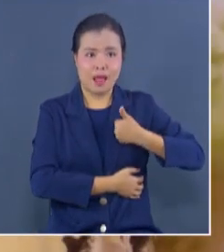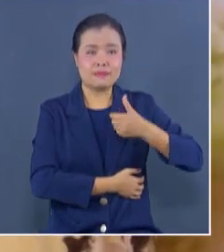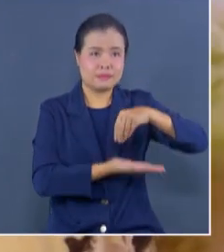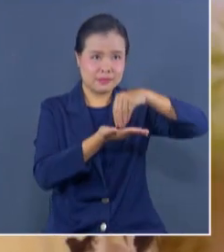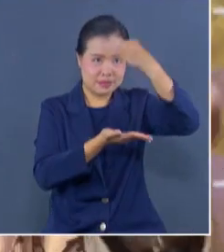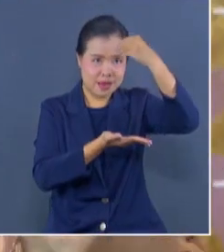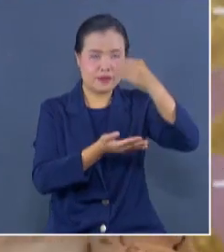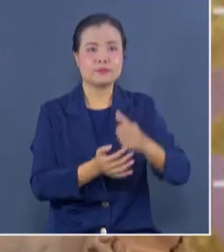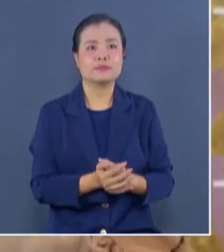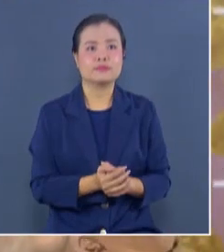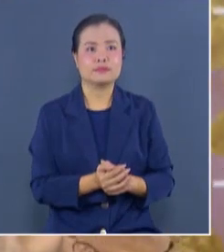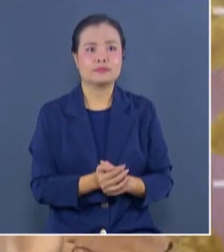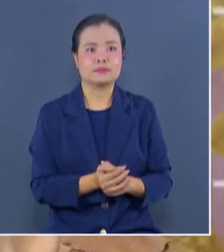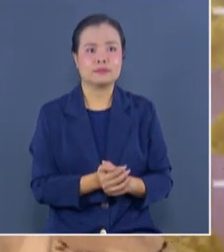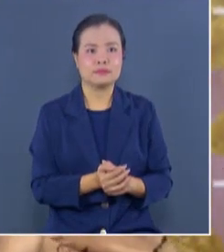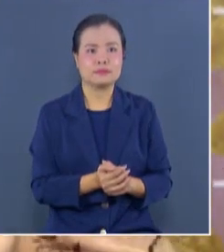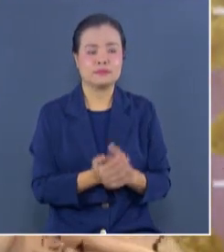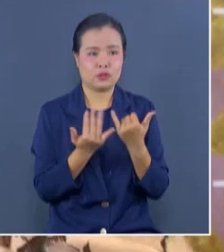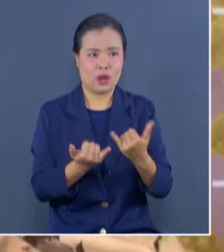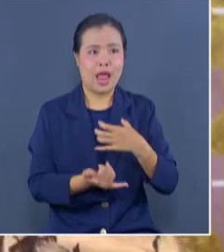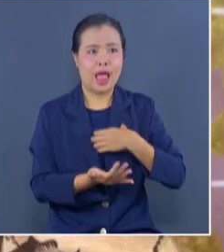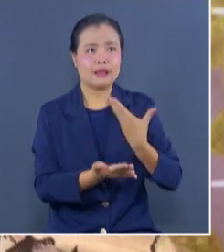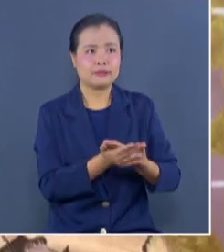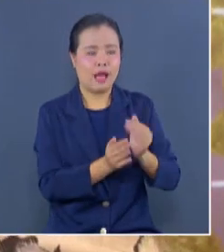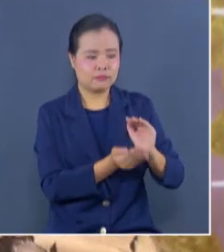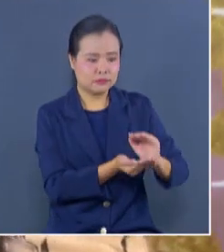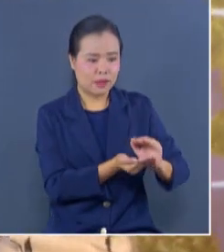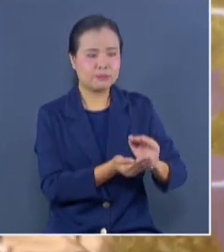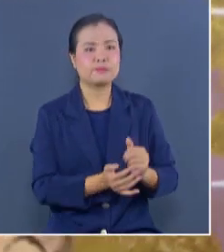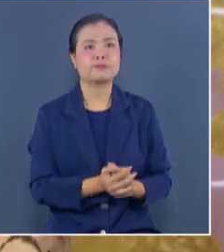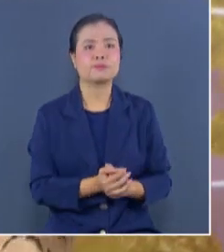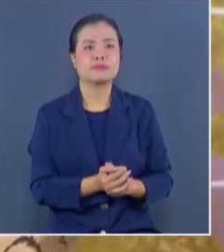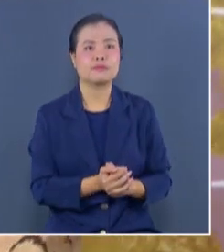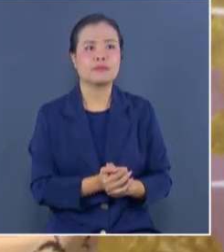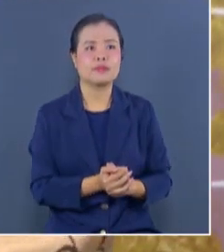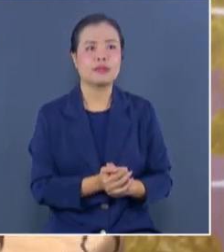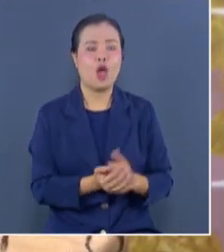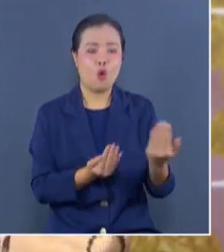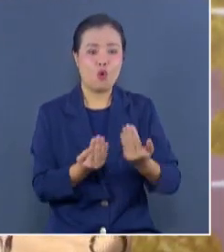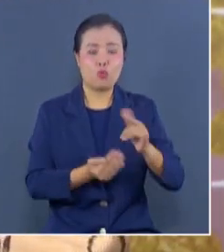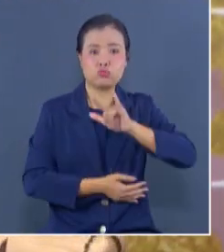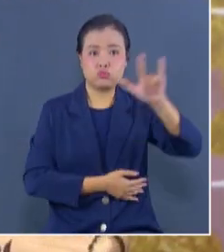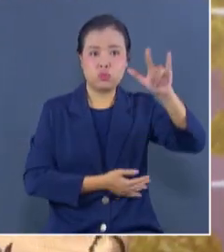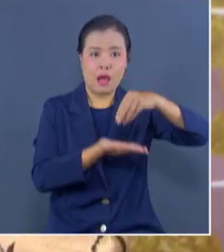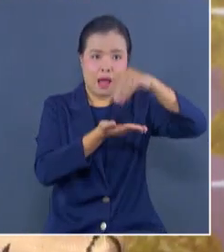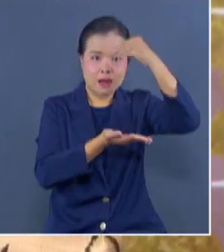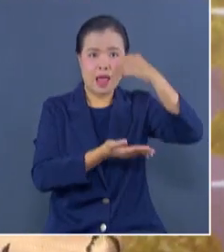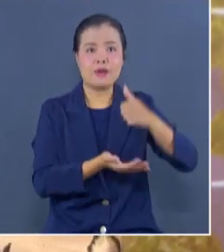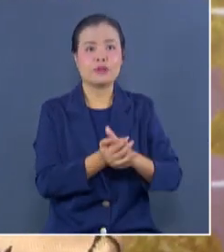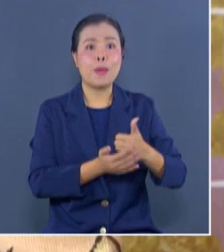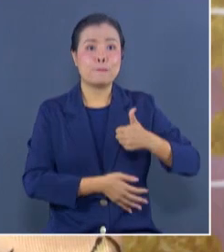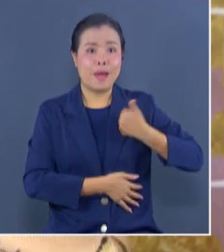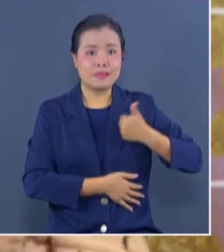ค่ะ โครงการของว่าตอนนี้คืออยากเก็บเงินสักก้อนหนึ่งแล้วก็ส่งคนดีเขาไปเรียนเทคคอร์สที่เมืองน